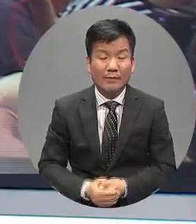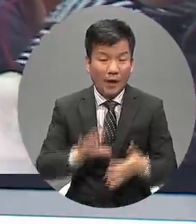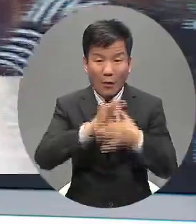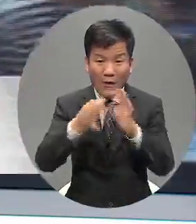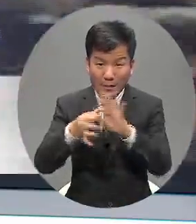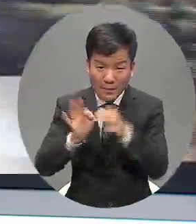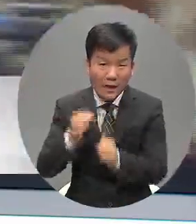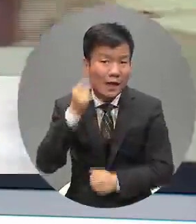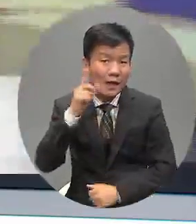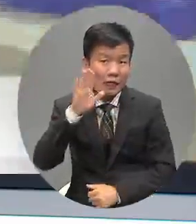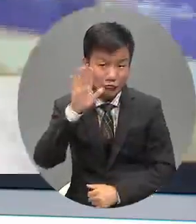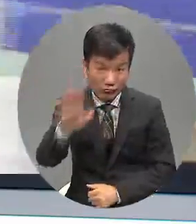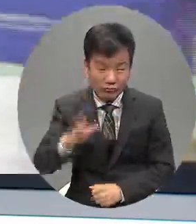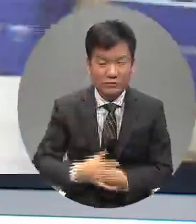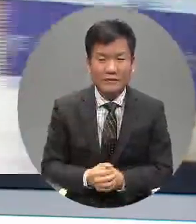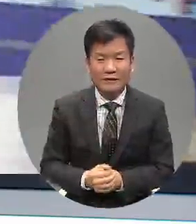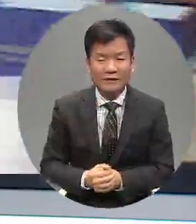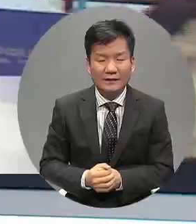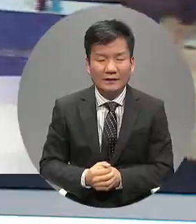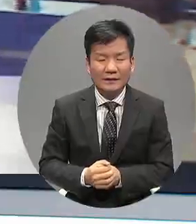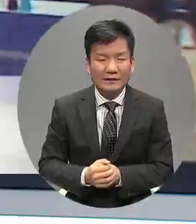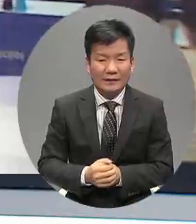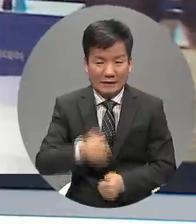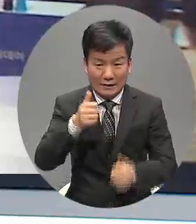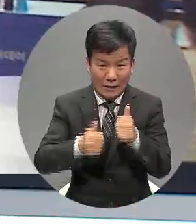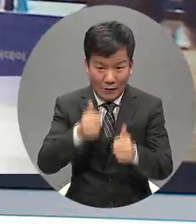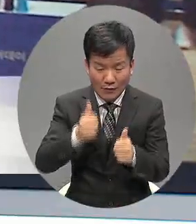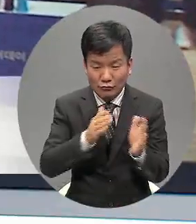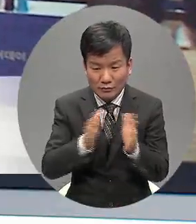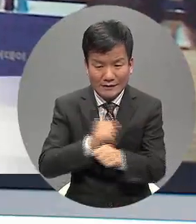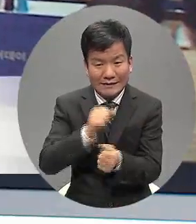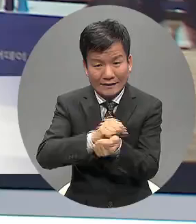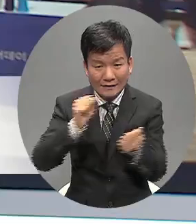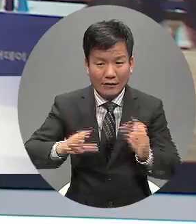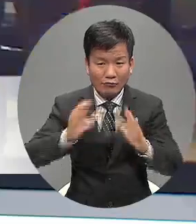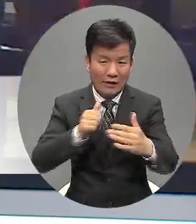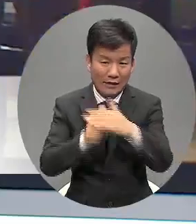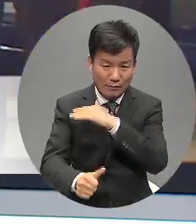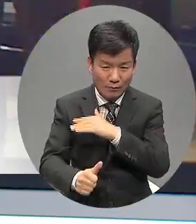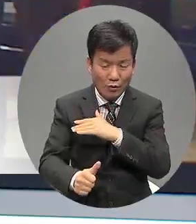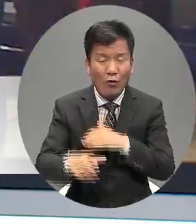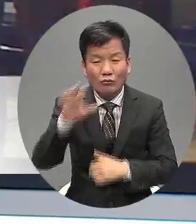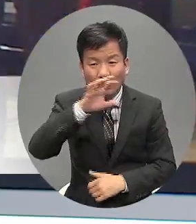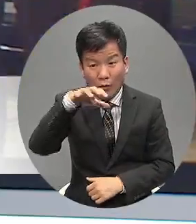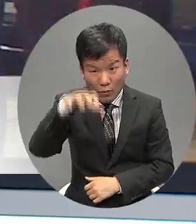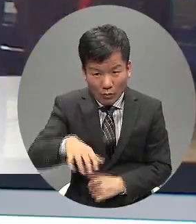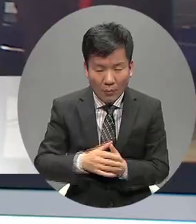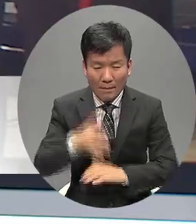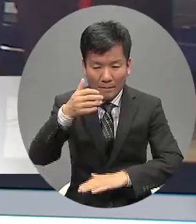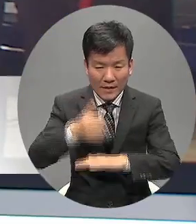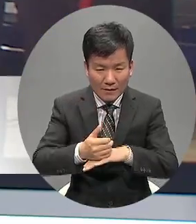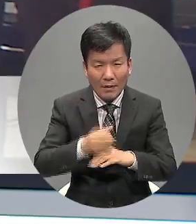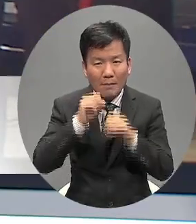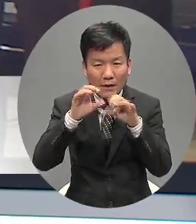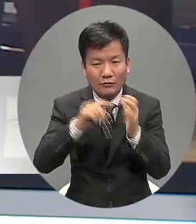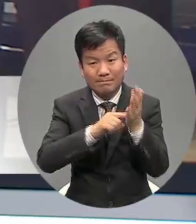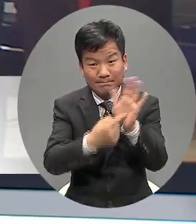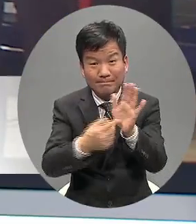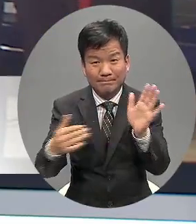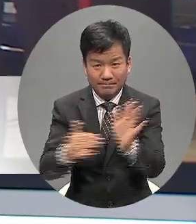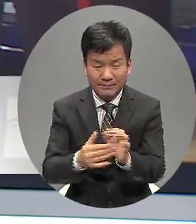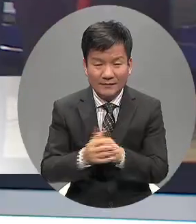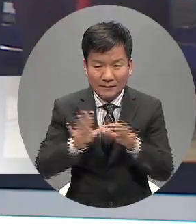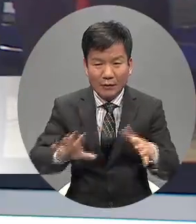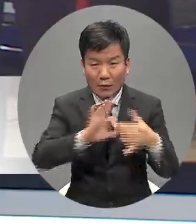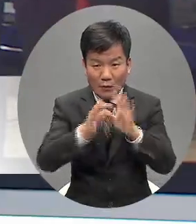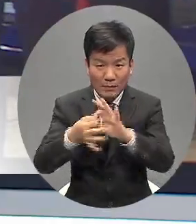파리올림픽이 한 달 앞으로 다가오면서 대회 준비의 한창인 진천 국가대표 선수촌이 마지막으로 언론에 공개됐습니다.